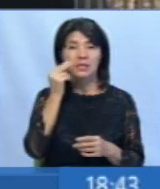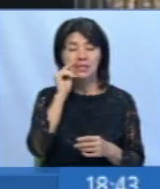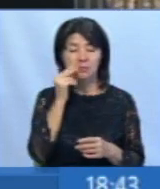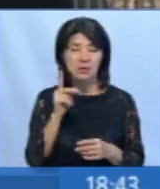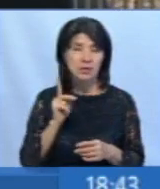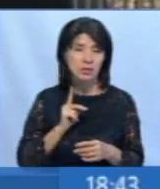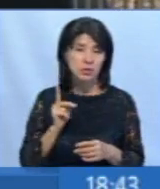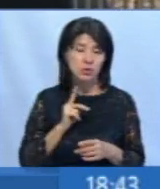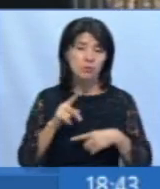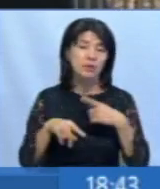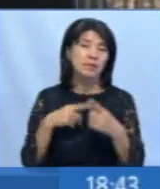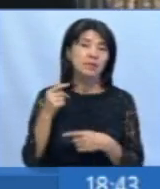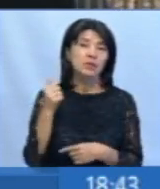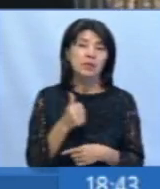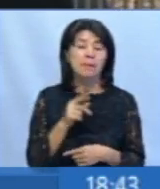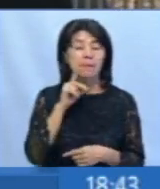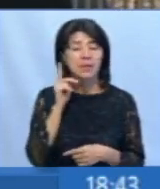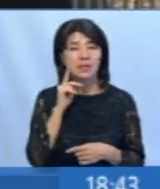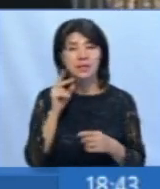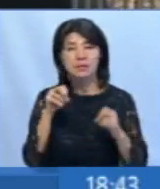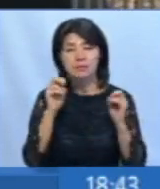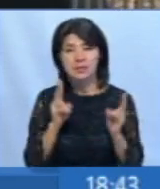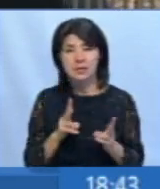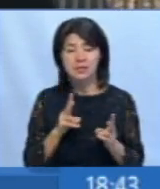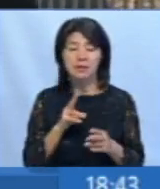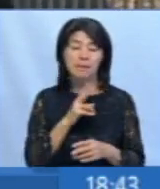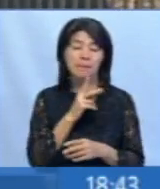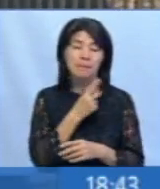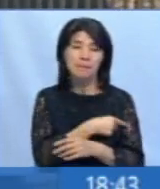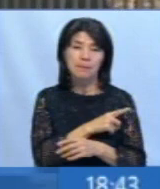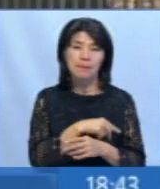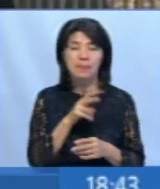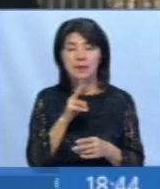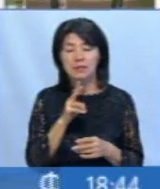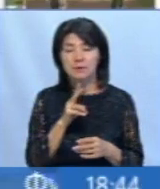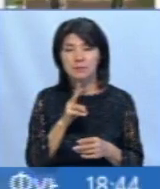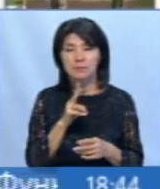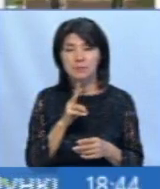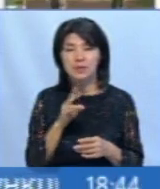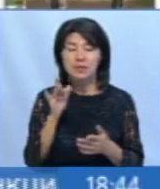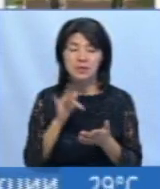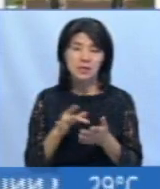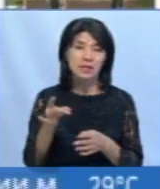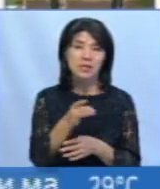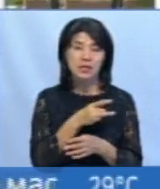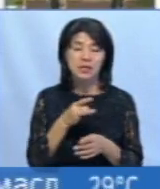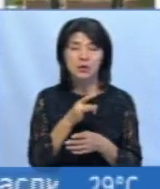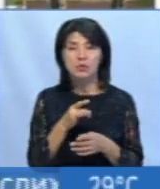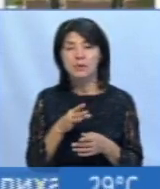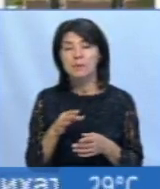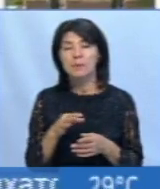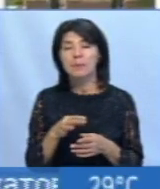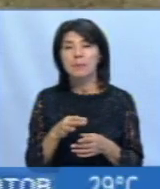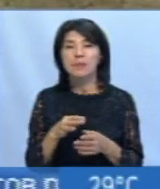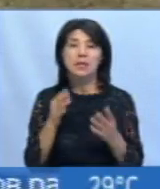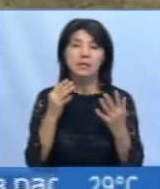Там также молодая специалист, медработник. Мы ее туда устраиваем, в центральную районную больницу села Акула. В текущем году